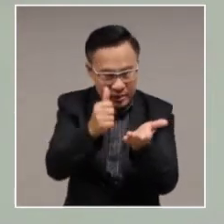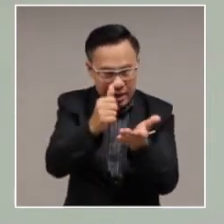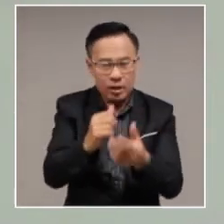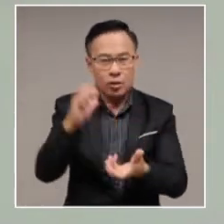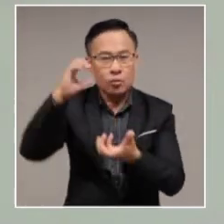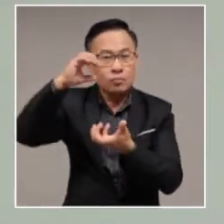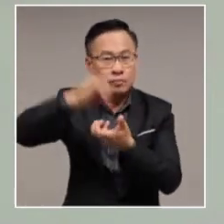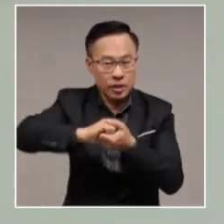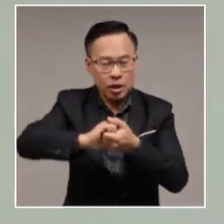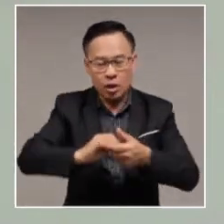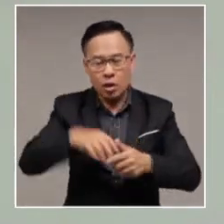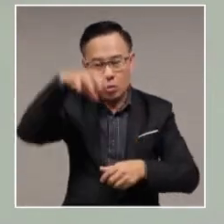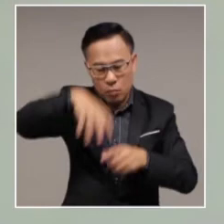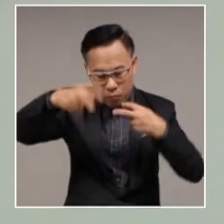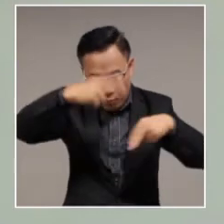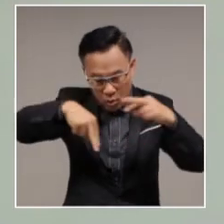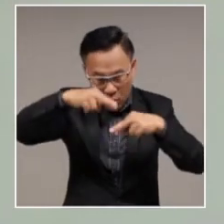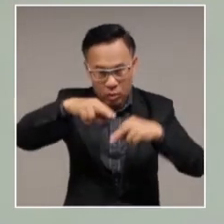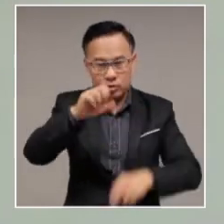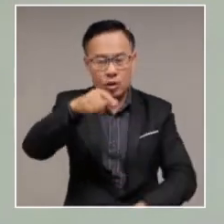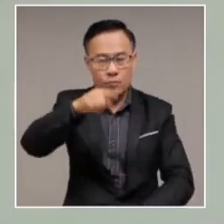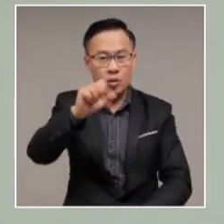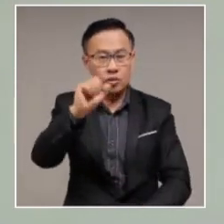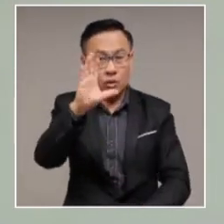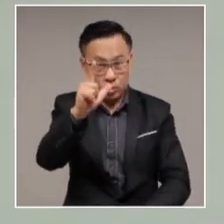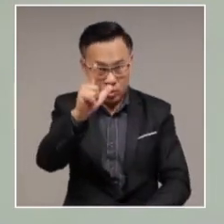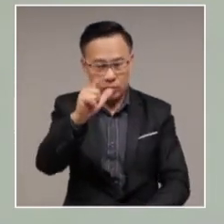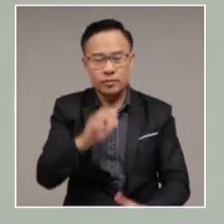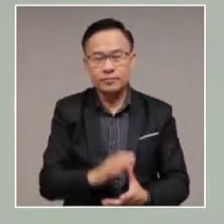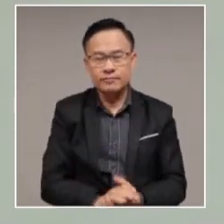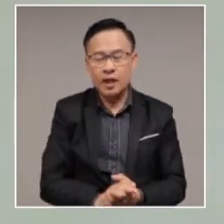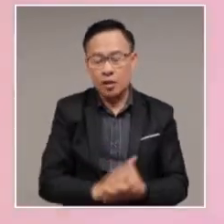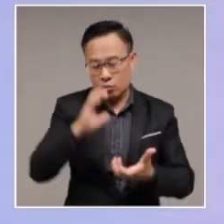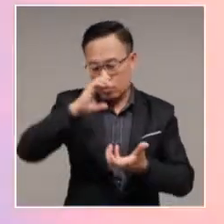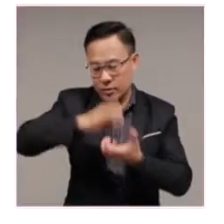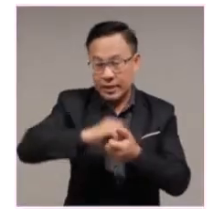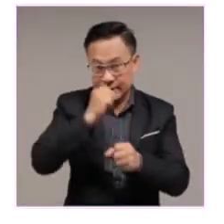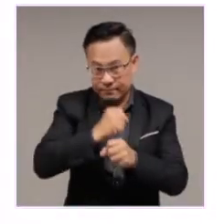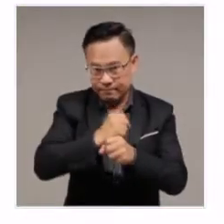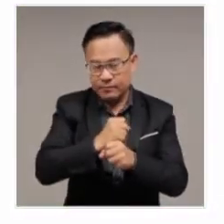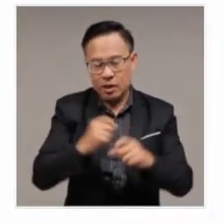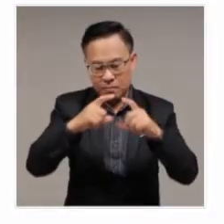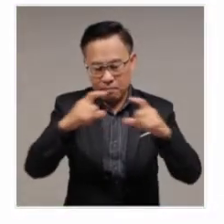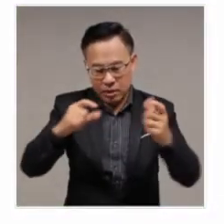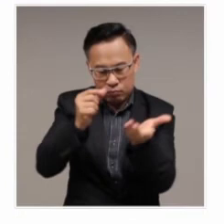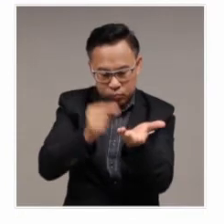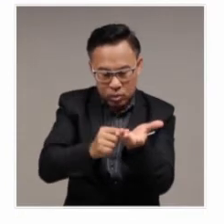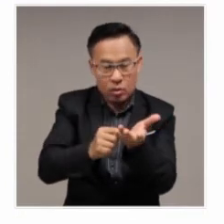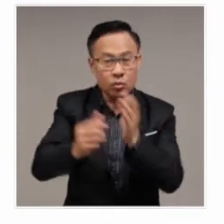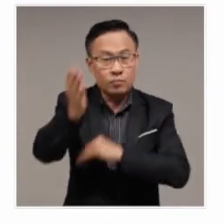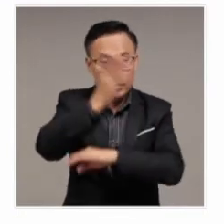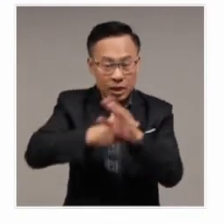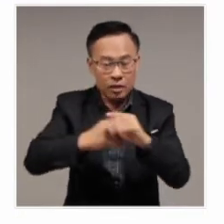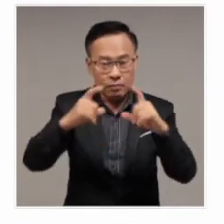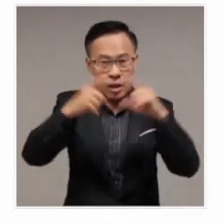จับมือกับกรมการปกครองแล้วก็สปสช.นะคะอันนี้เบื้องต้น3หน่วยที่จับมือกันคนที่มา